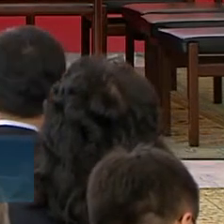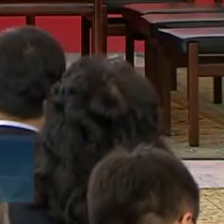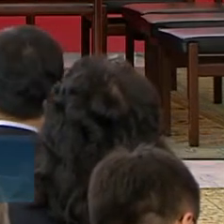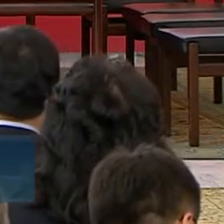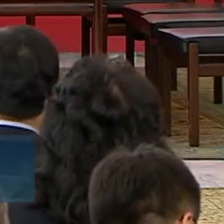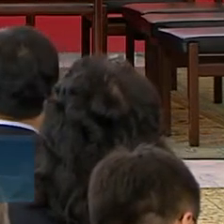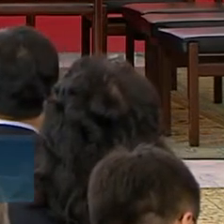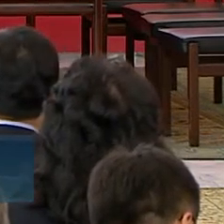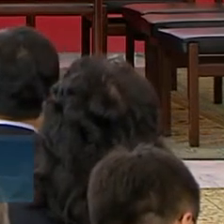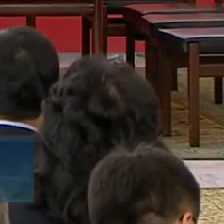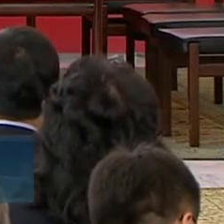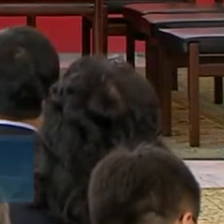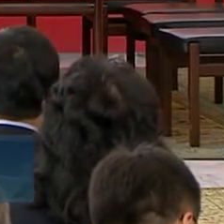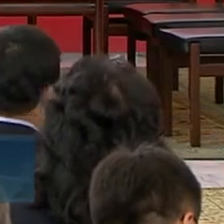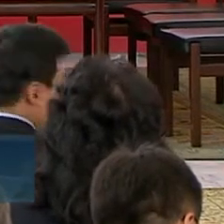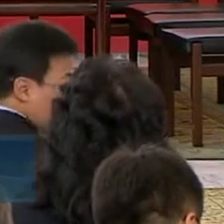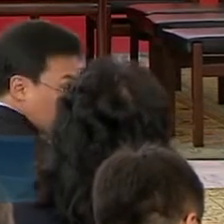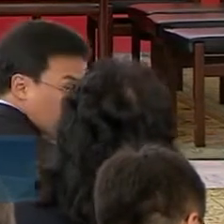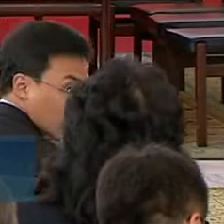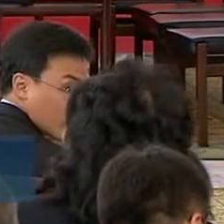中国国家核电公司与巴西国家电力、巴西国家核电公司核技术合作协议。